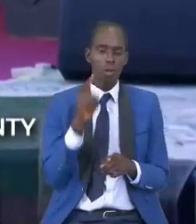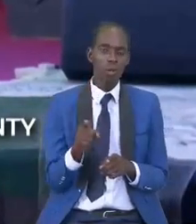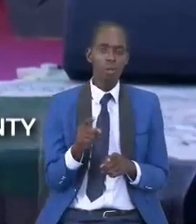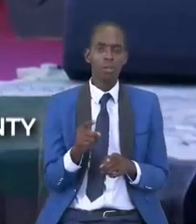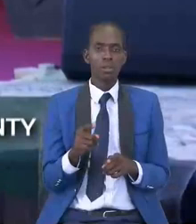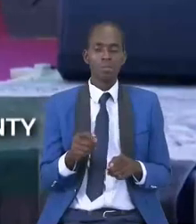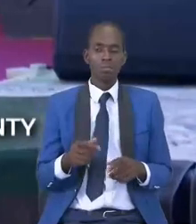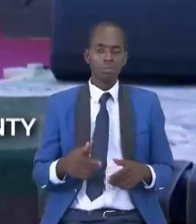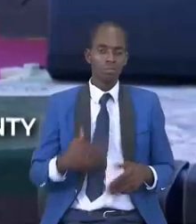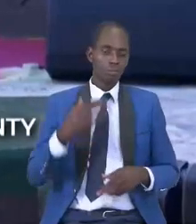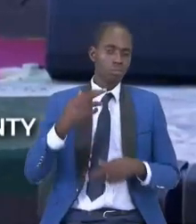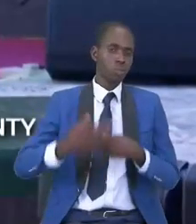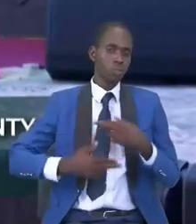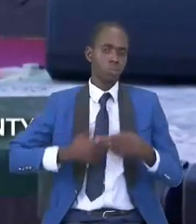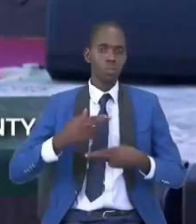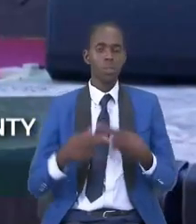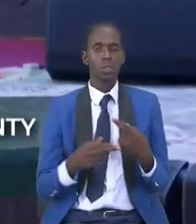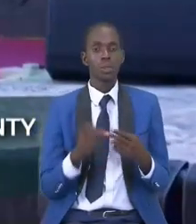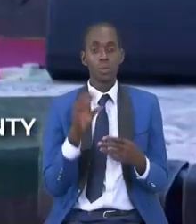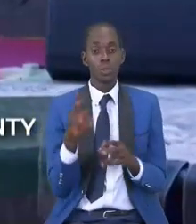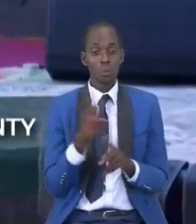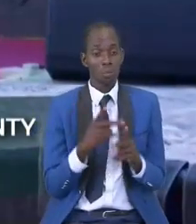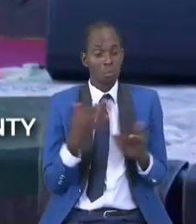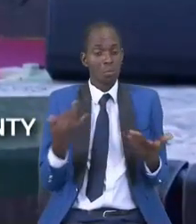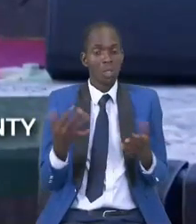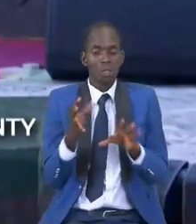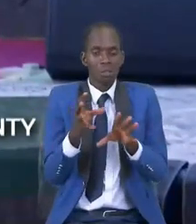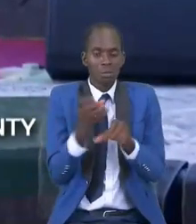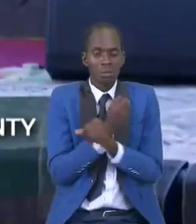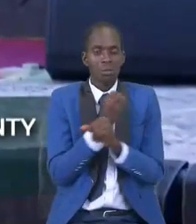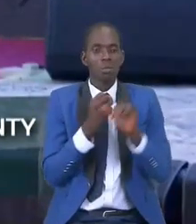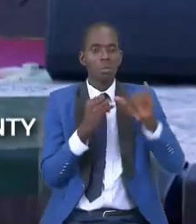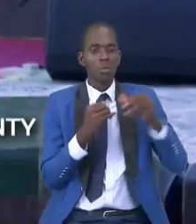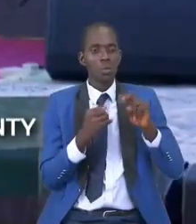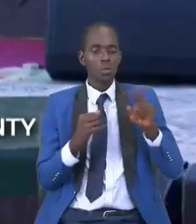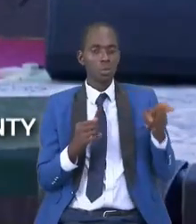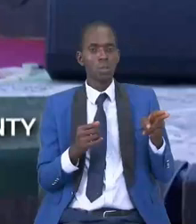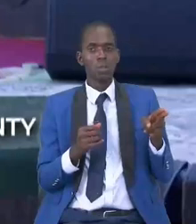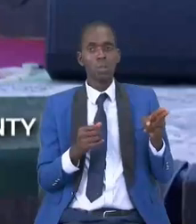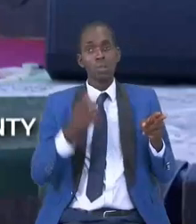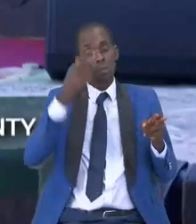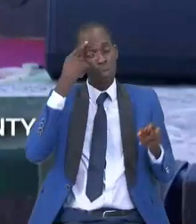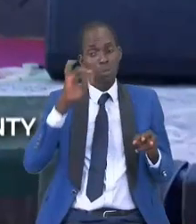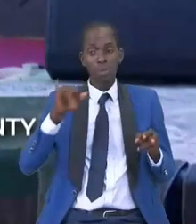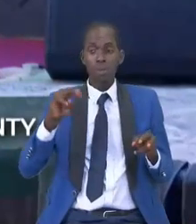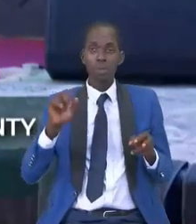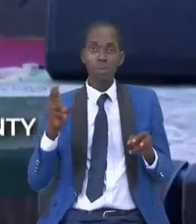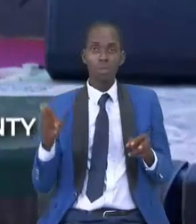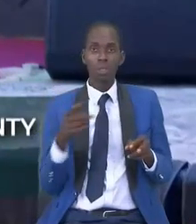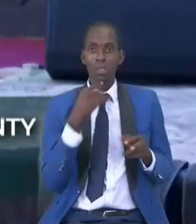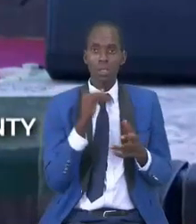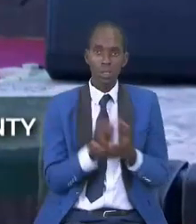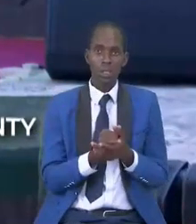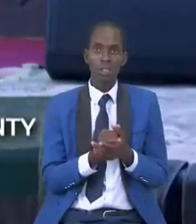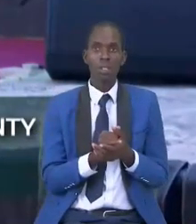Ils prirent Jonas et Jonas a dit, je suis un prophète de Dieu. Je sais ce qui va